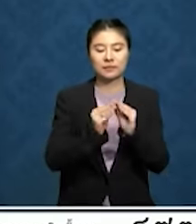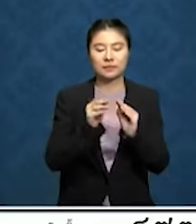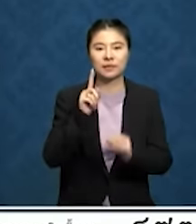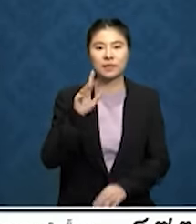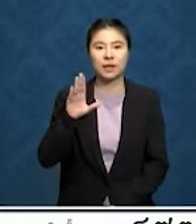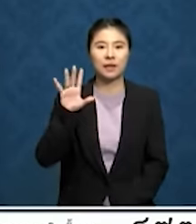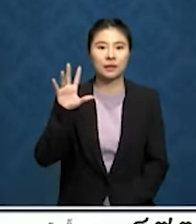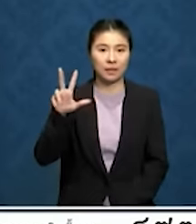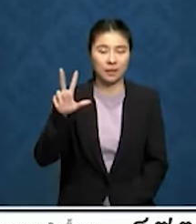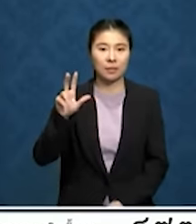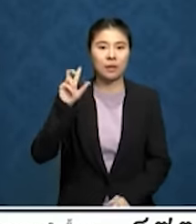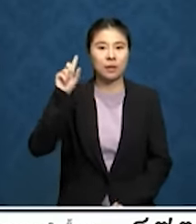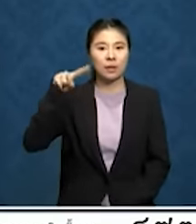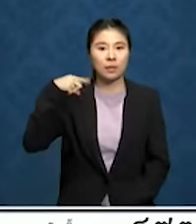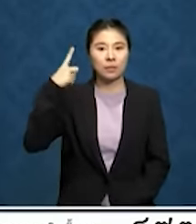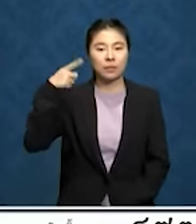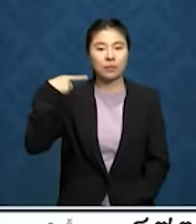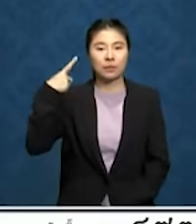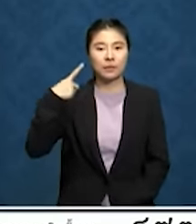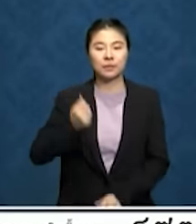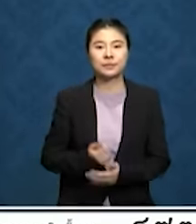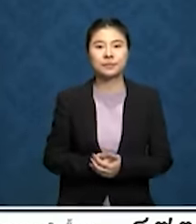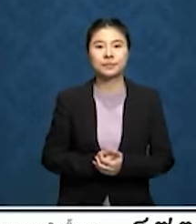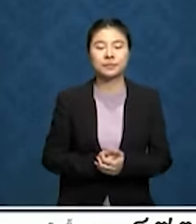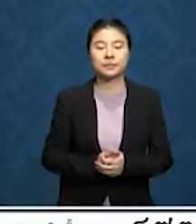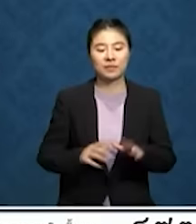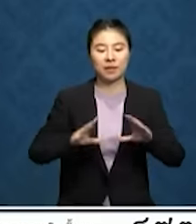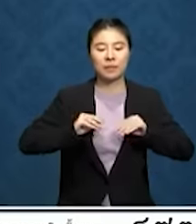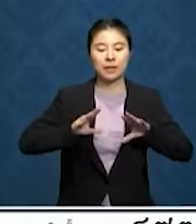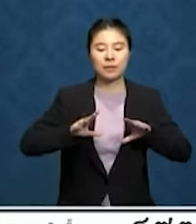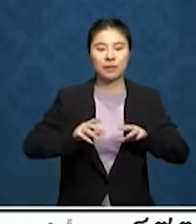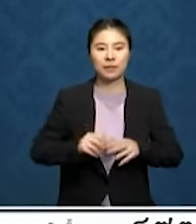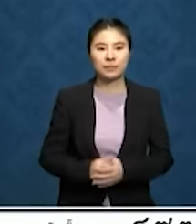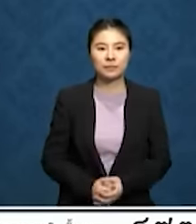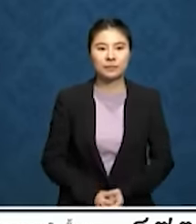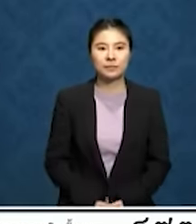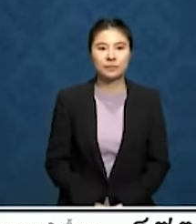153นางสาวทิศรัตน์ลาวหพล ไม่เห็นชอบค่ะ